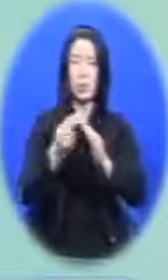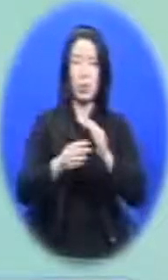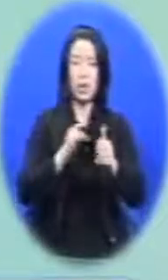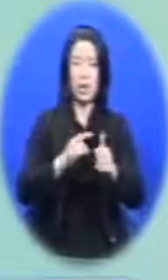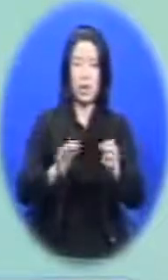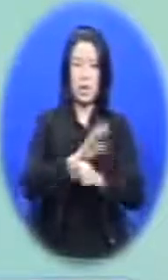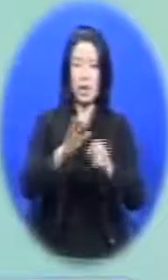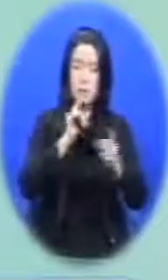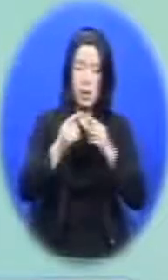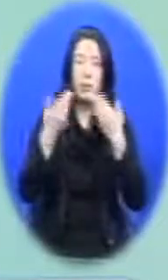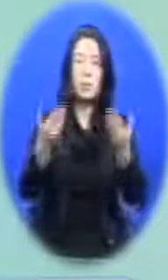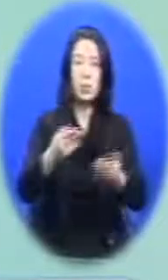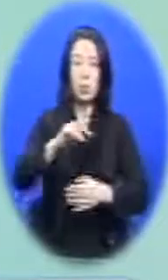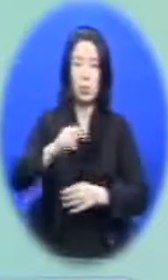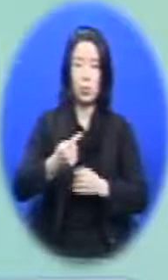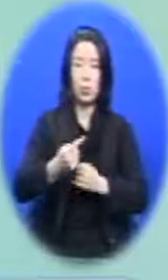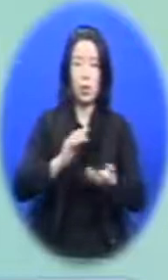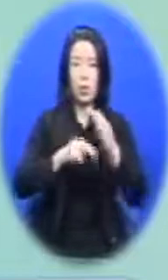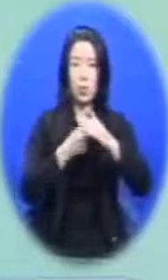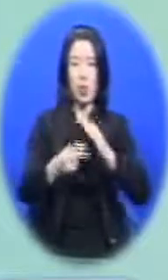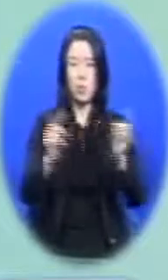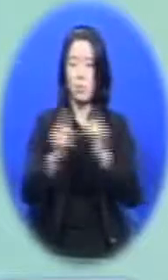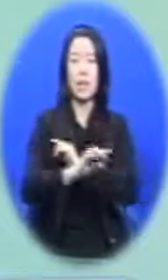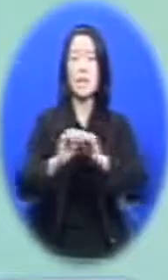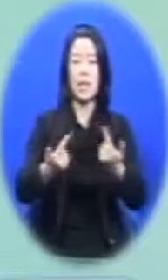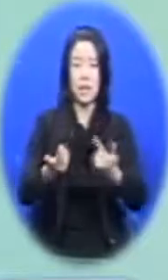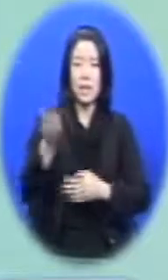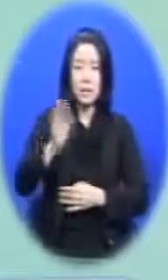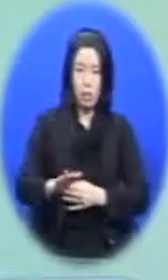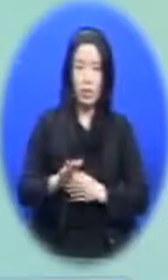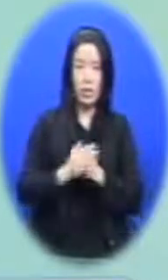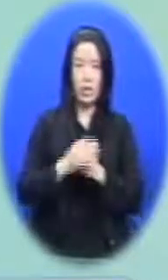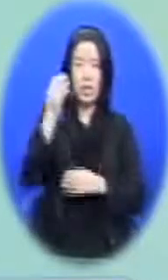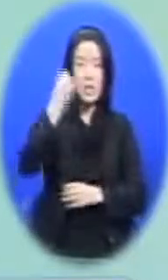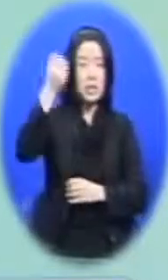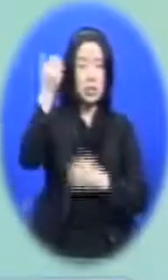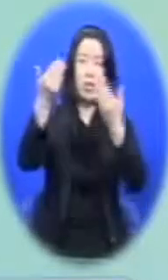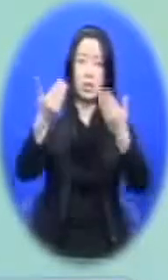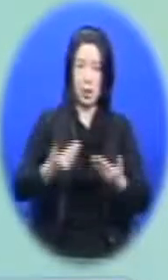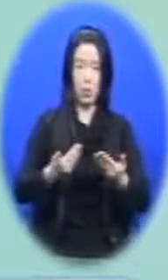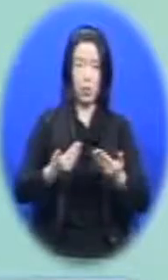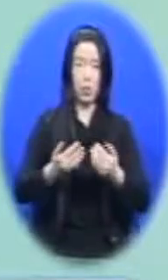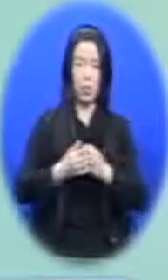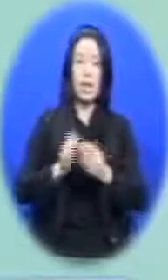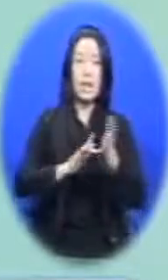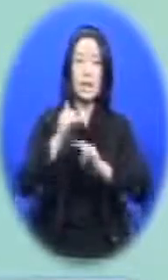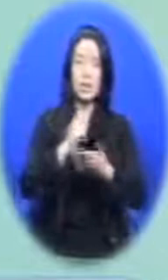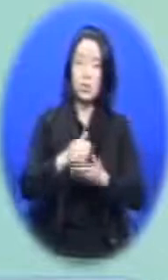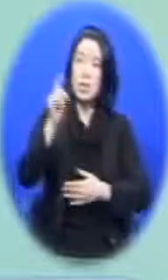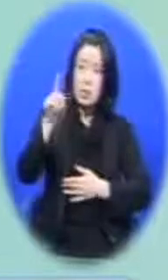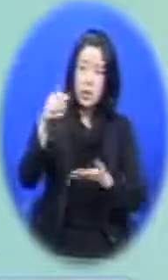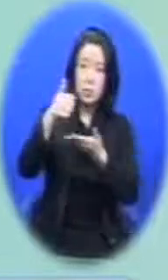대한 말씀을 주셔도 요한은 안 변했습니다. 그런데 성령을 받고 예수님